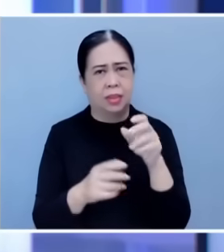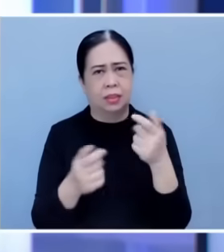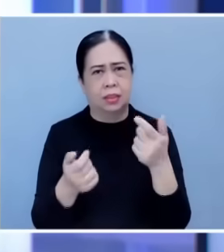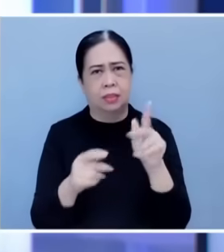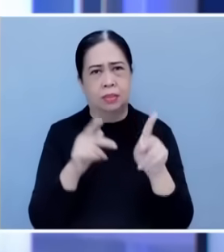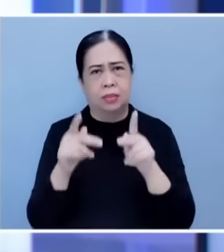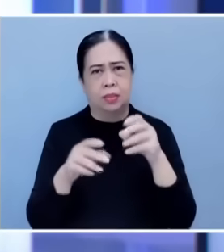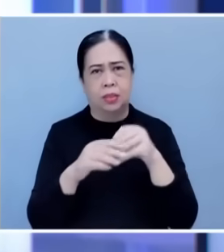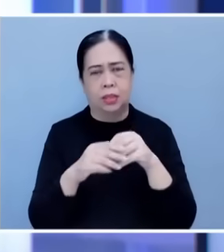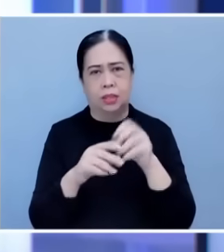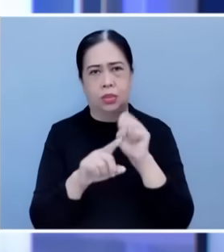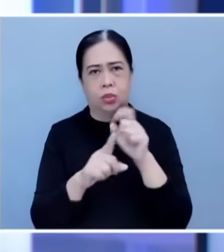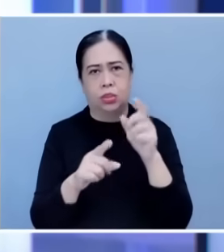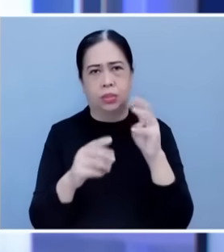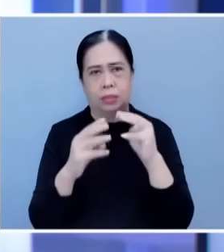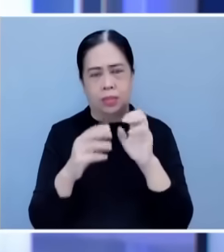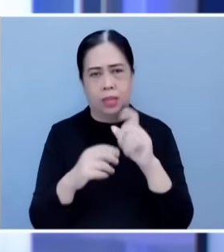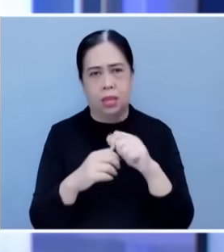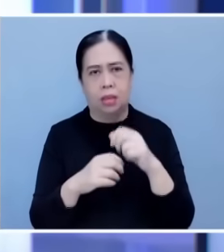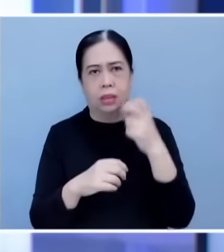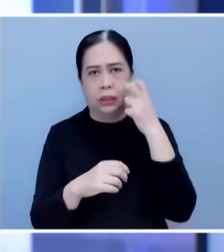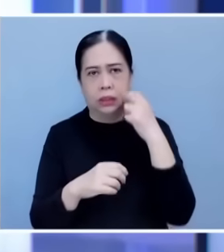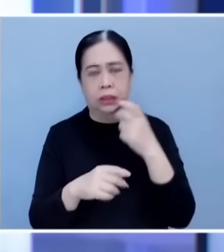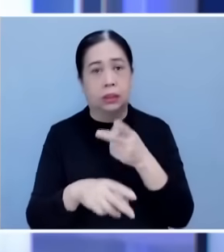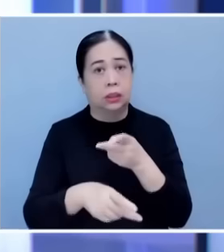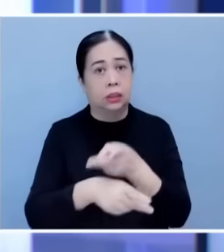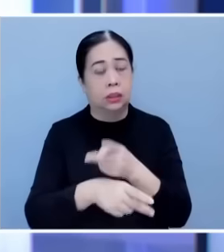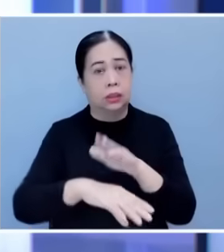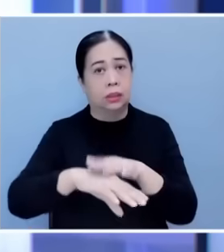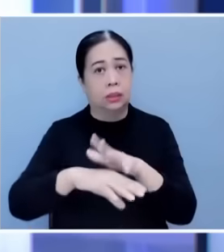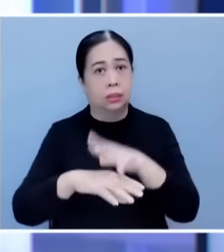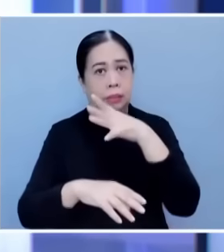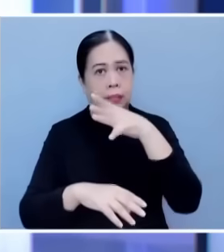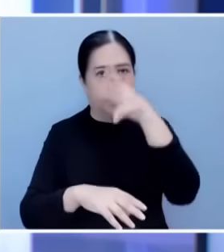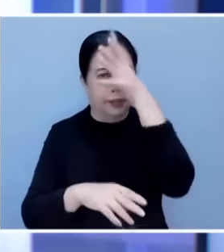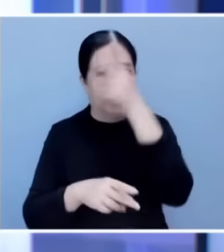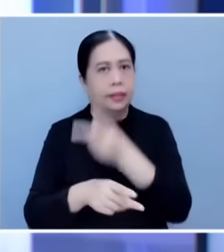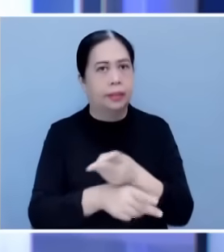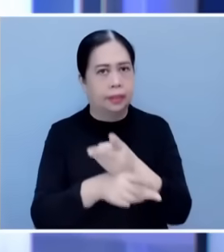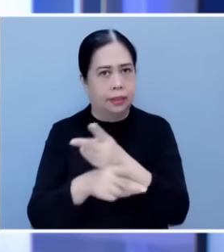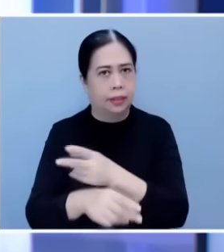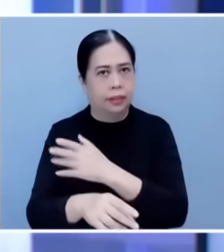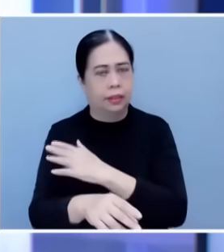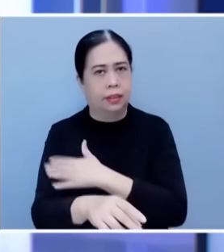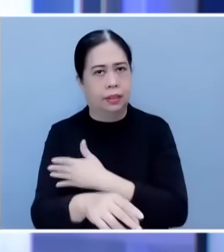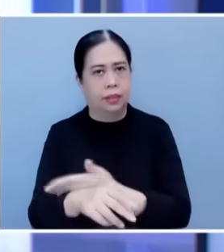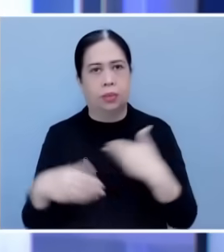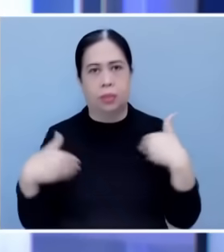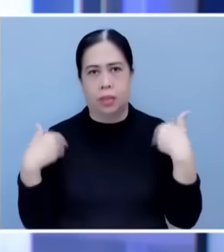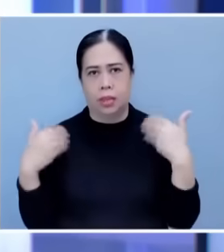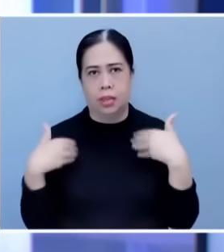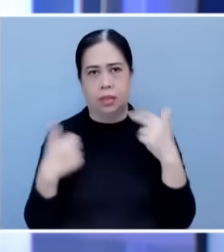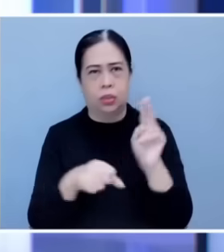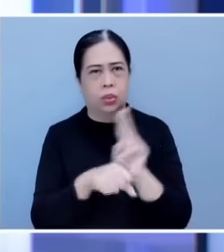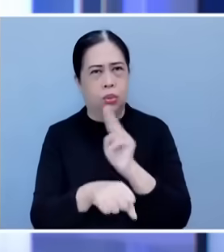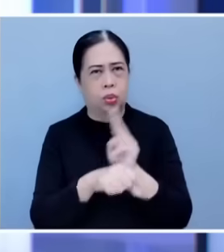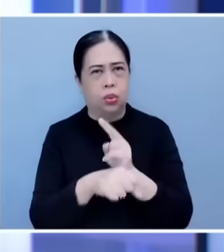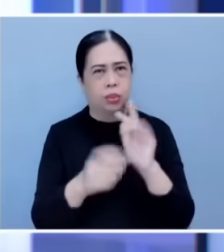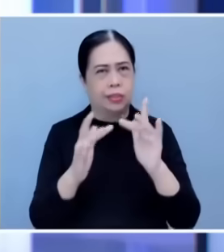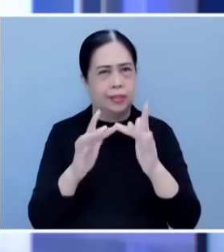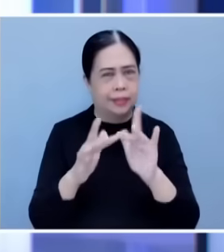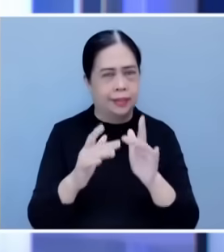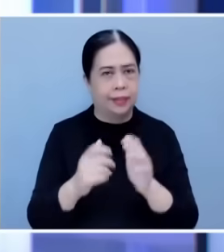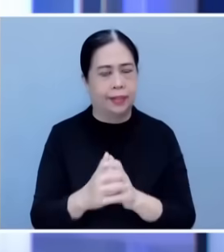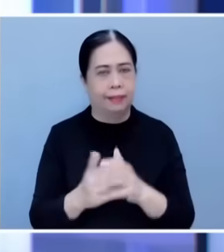media. Pinayuhan din ng council ang mga magulang na bantayan ang mga anak nilang menor de edad sa paggamit ng internet.